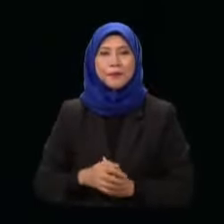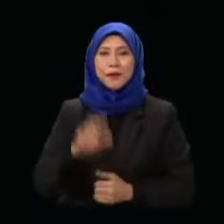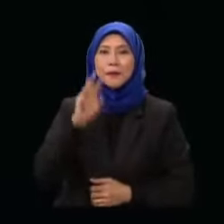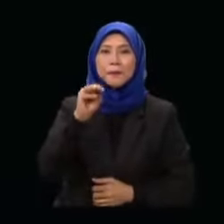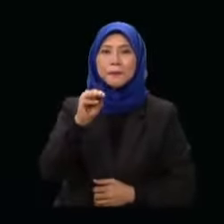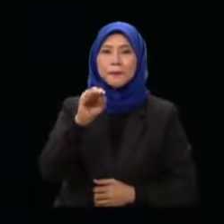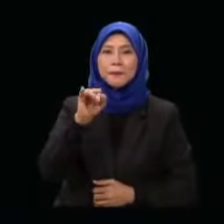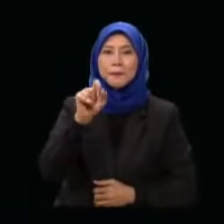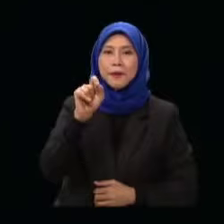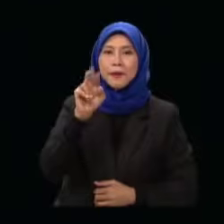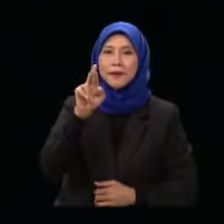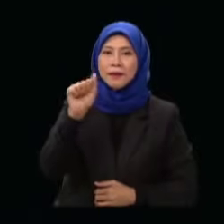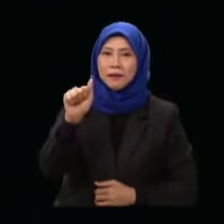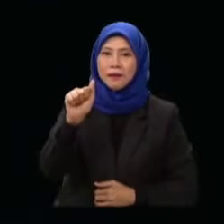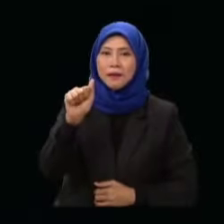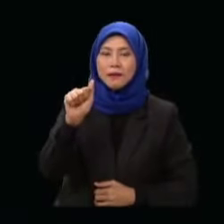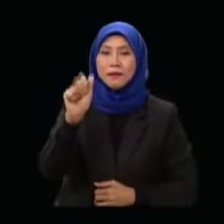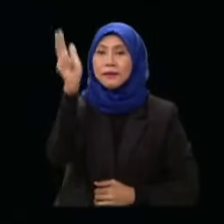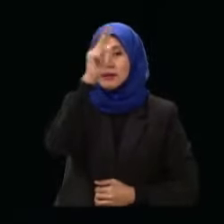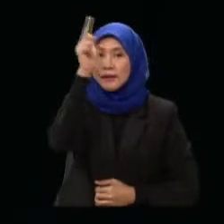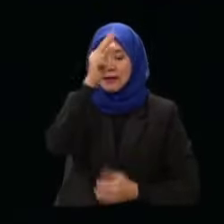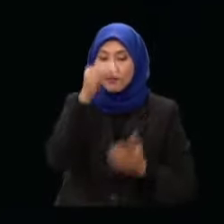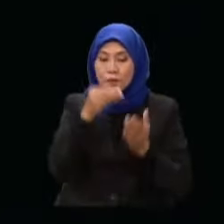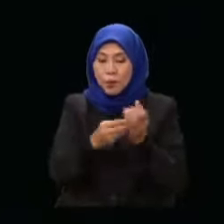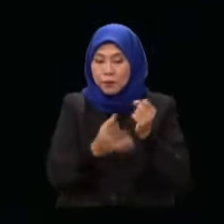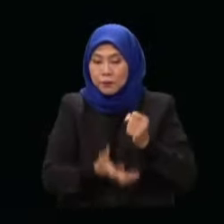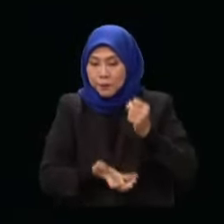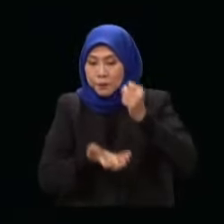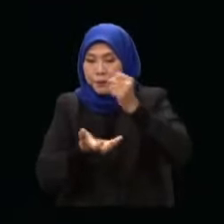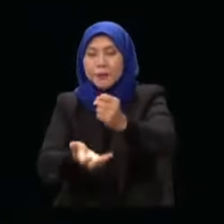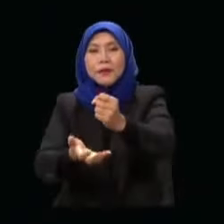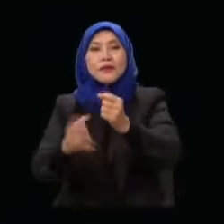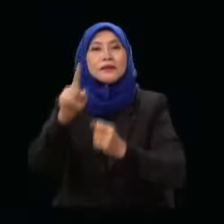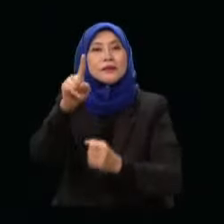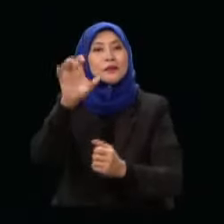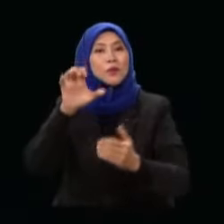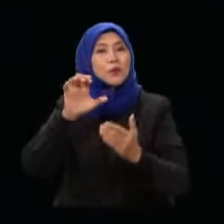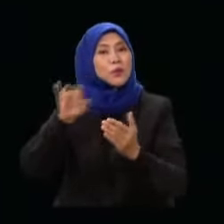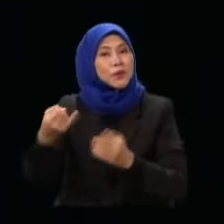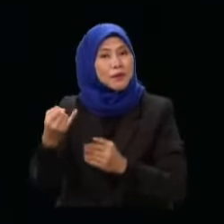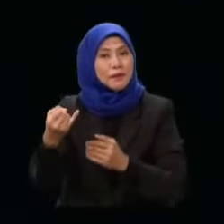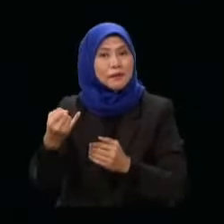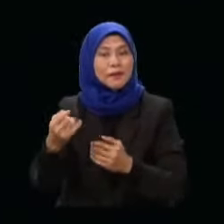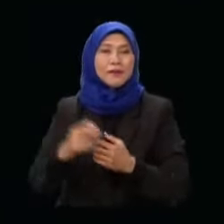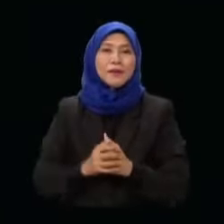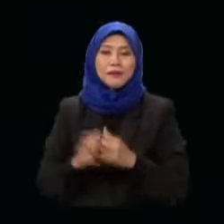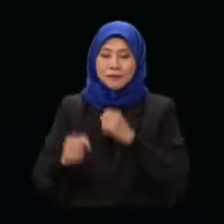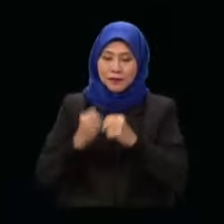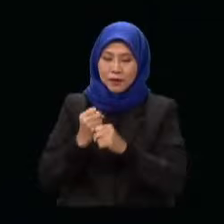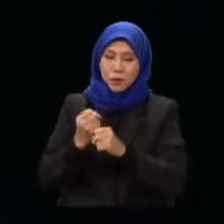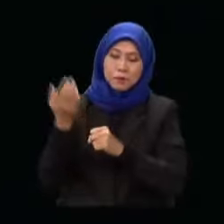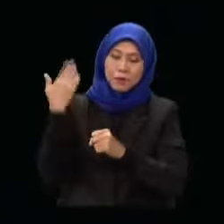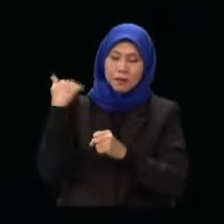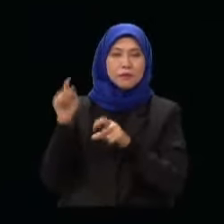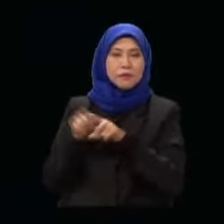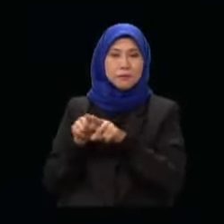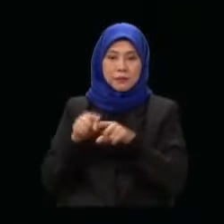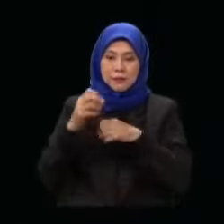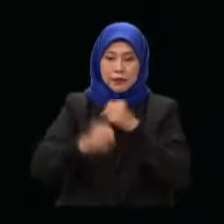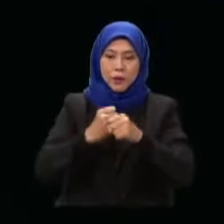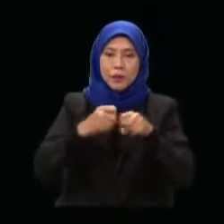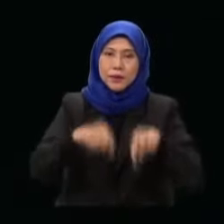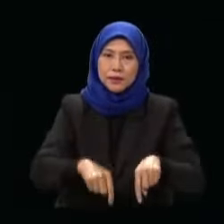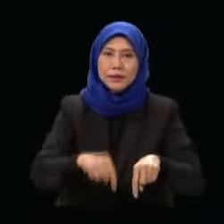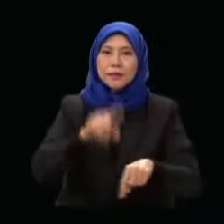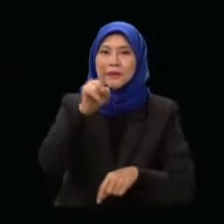tajam peruntukkan 100000000 nenek daya tahun 2020 kita terima satu juta tahun lepas yang tahun ini 100000000